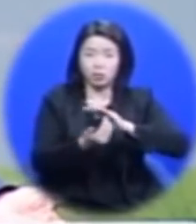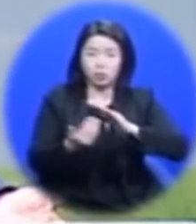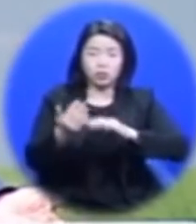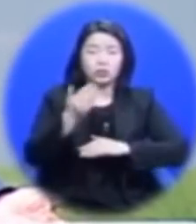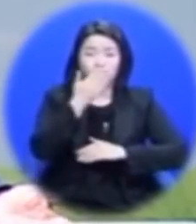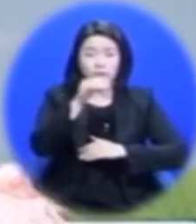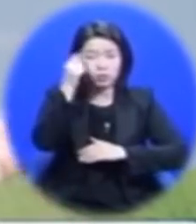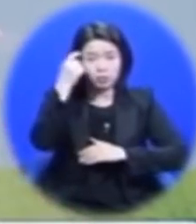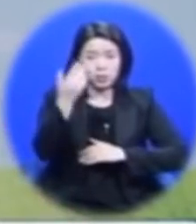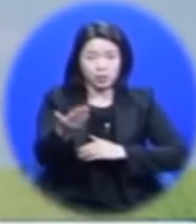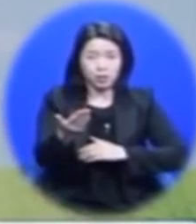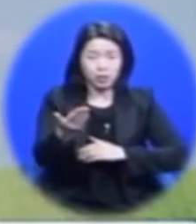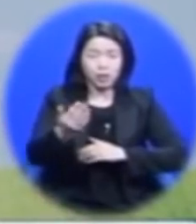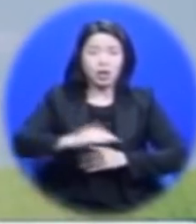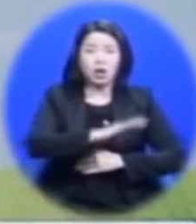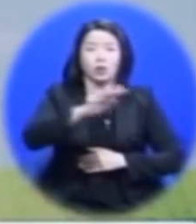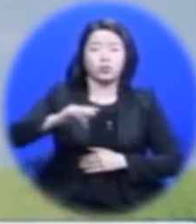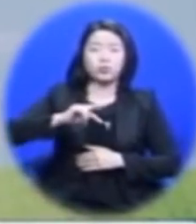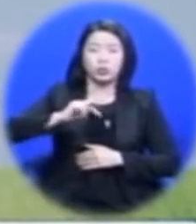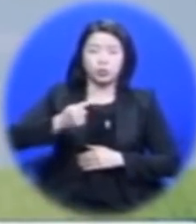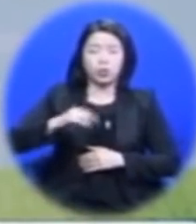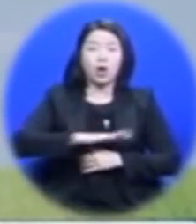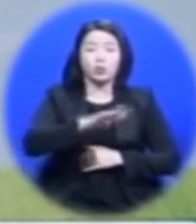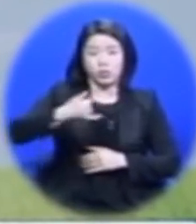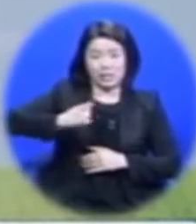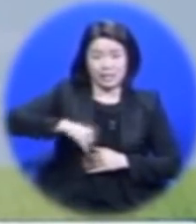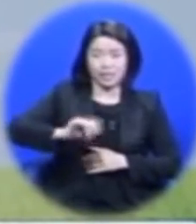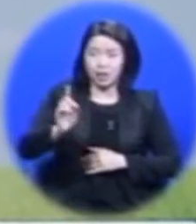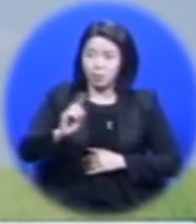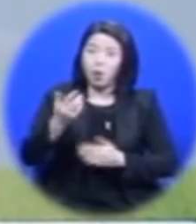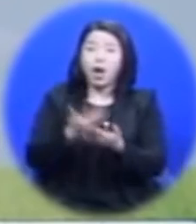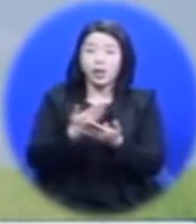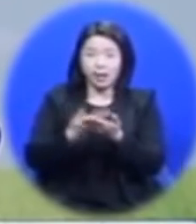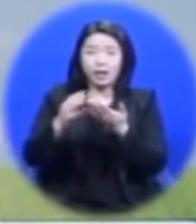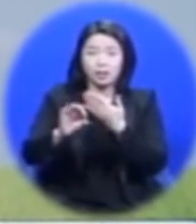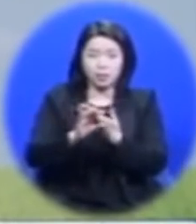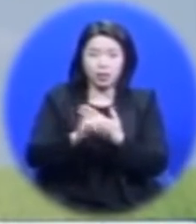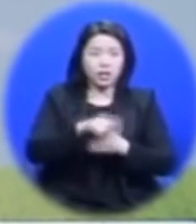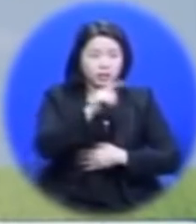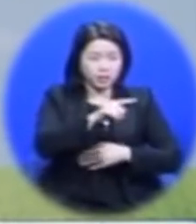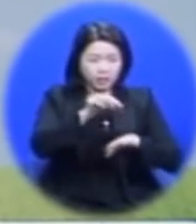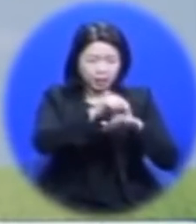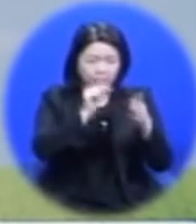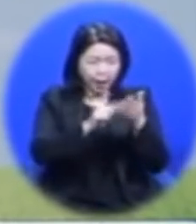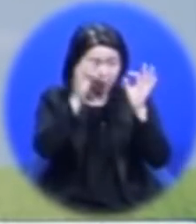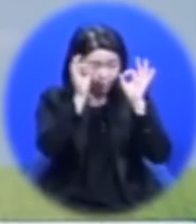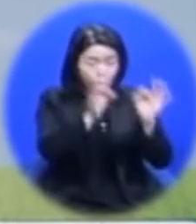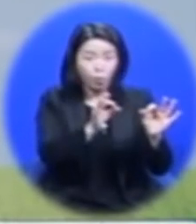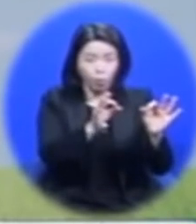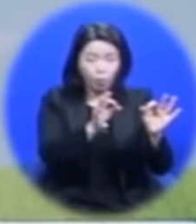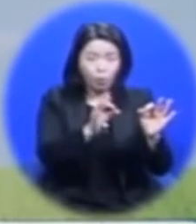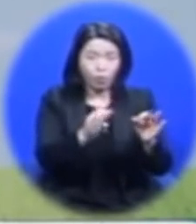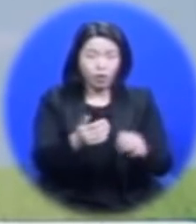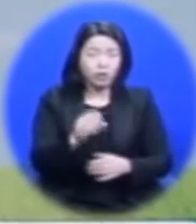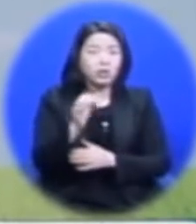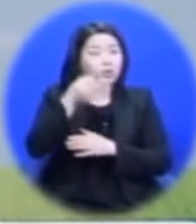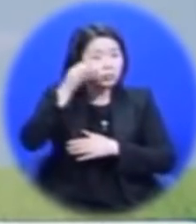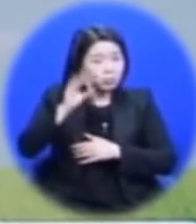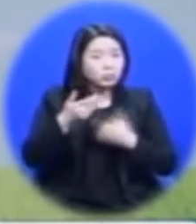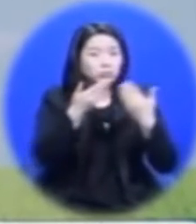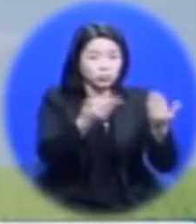있을까요? 우리들도 우리의 자녀들이 뭘 해달라고 그러면 그 마음을 보고 들어줄지